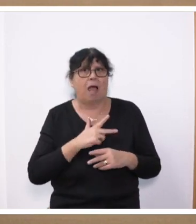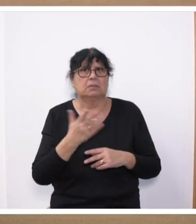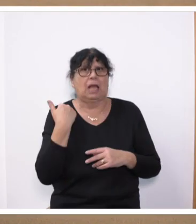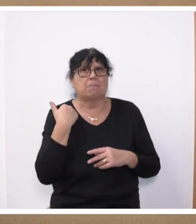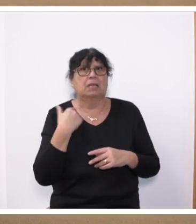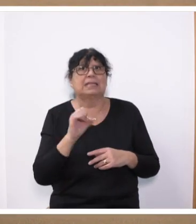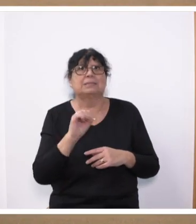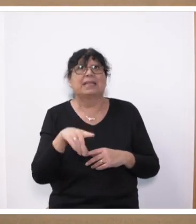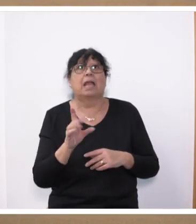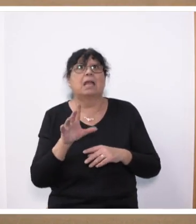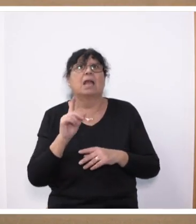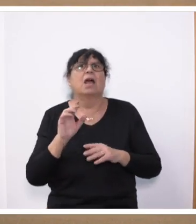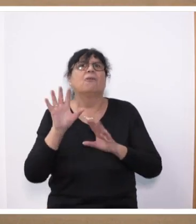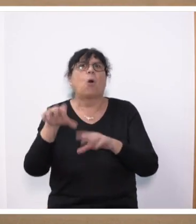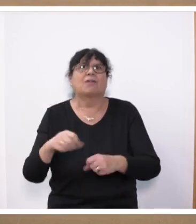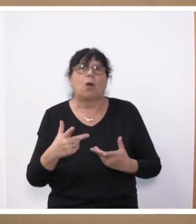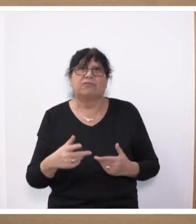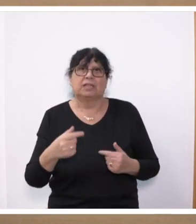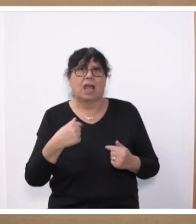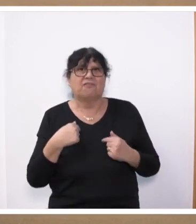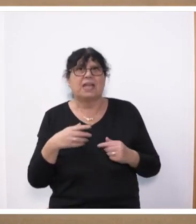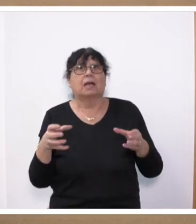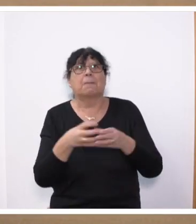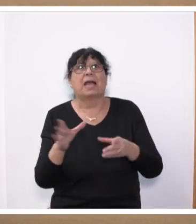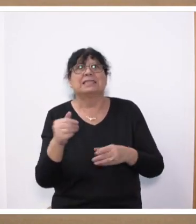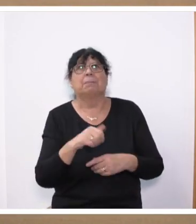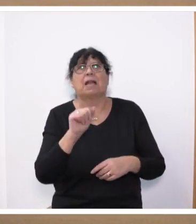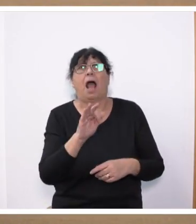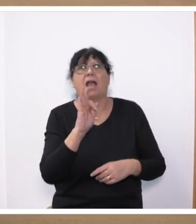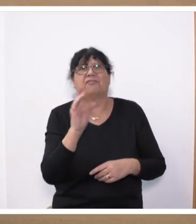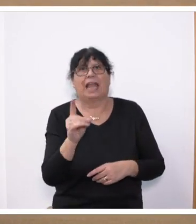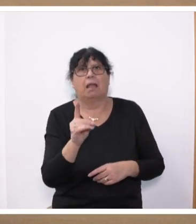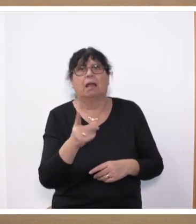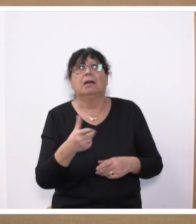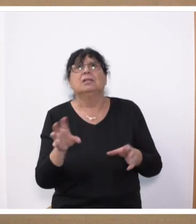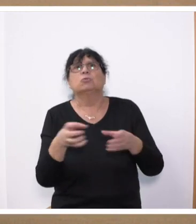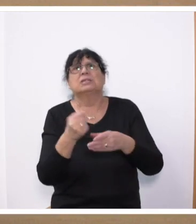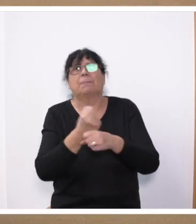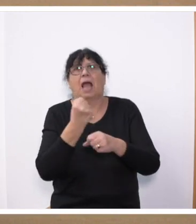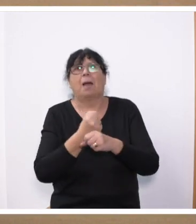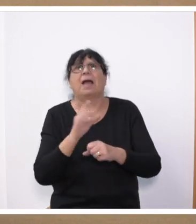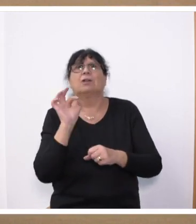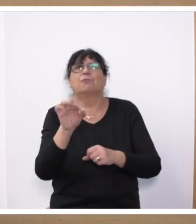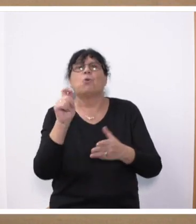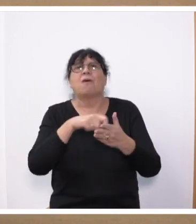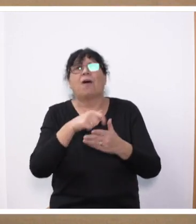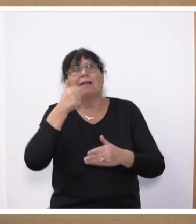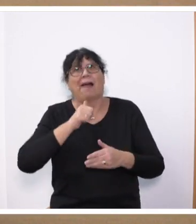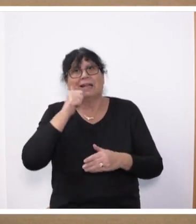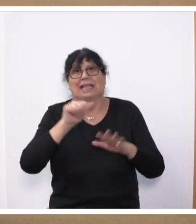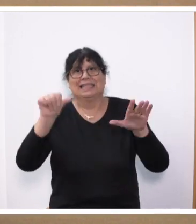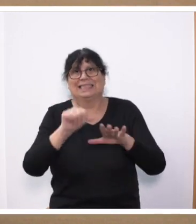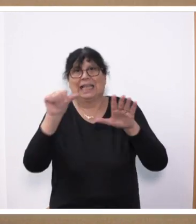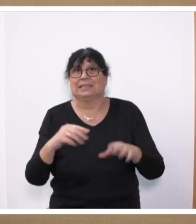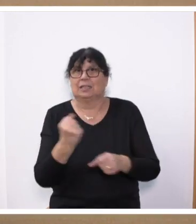SPD vorgeworfen hätte, wir würden gemeinsam mit der AfD paktieren, um das Wahlalter 16 durchzudrücken. Und wir haben